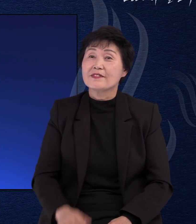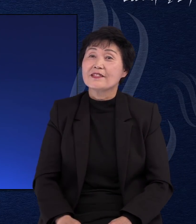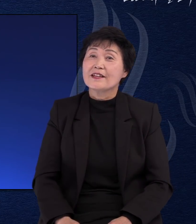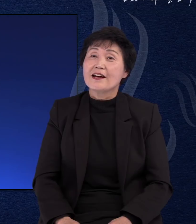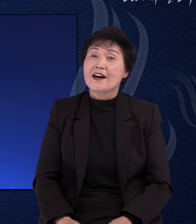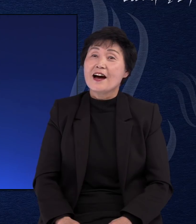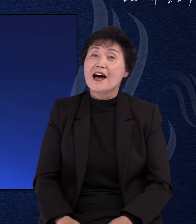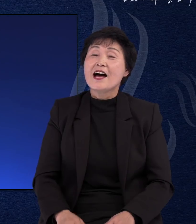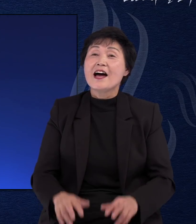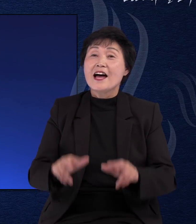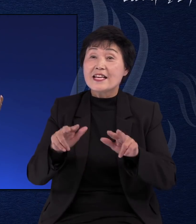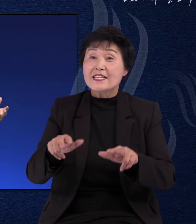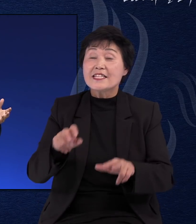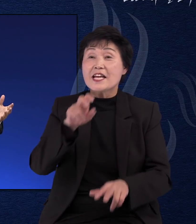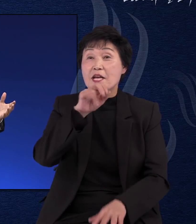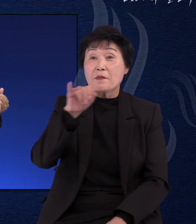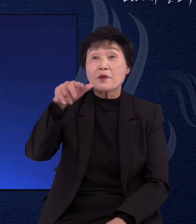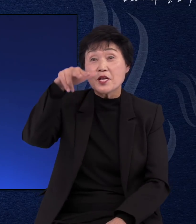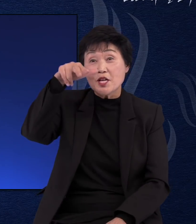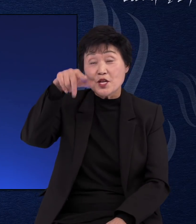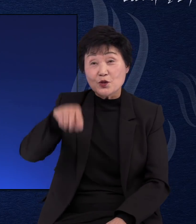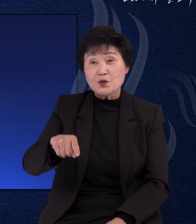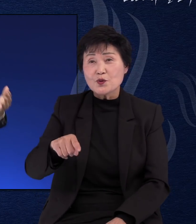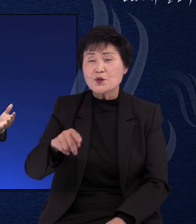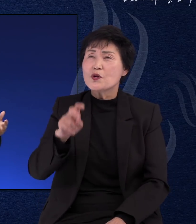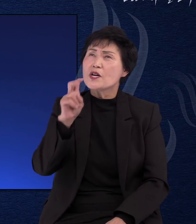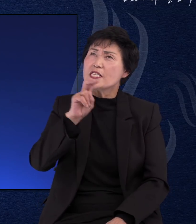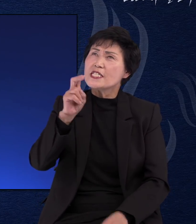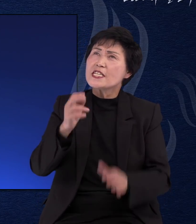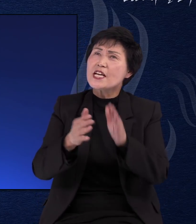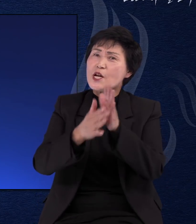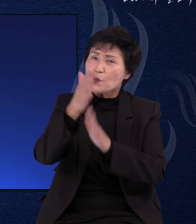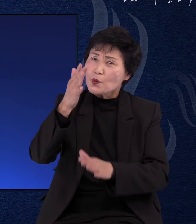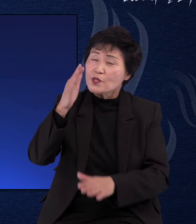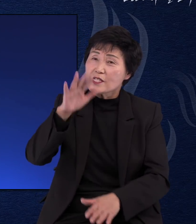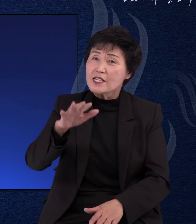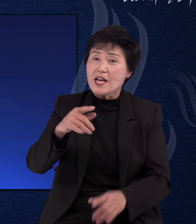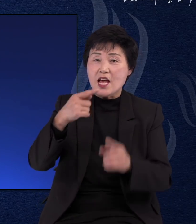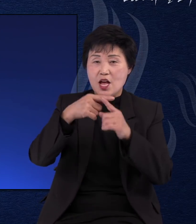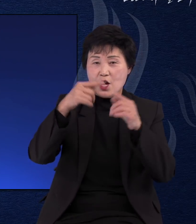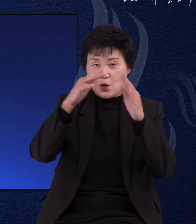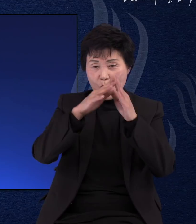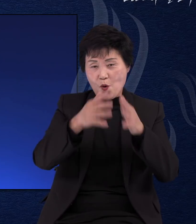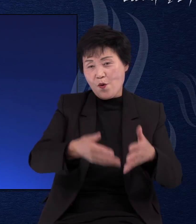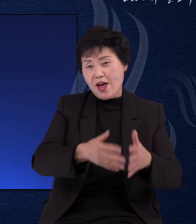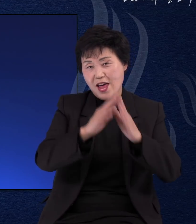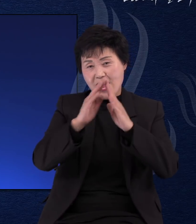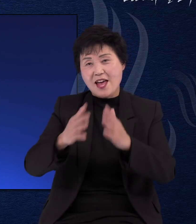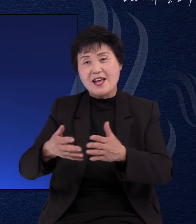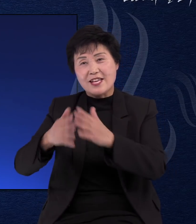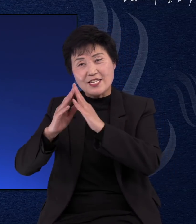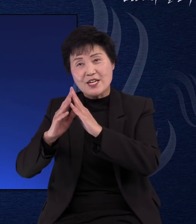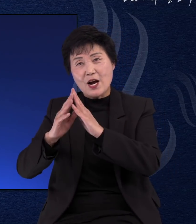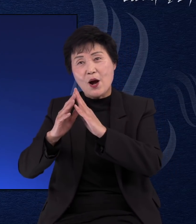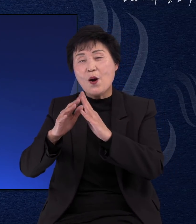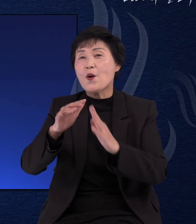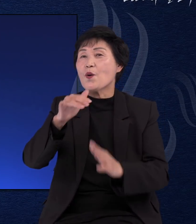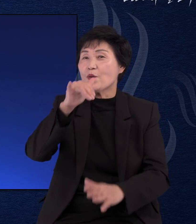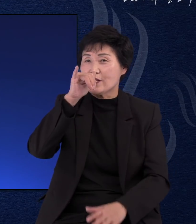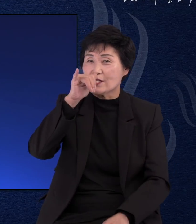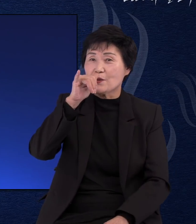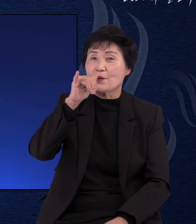이제 미주 20개 도시에 교회를 개척하는 CPI Church Planting Institute을